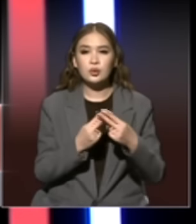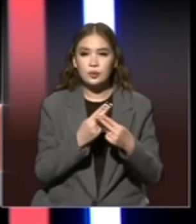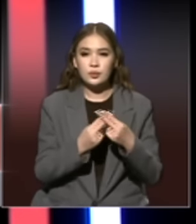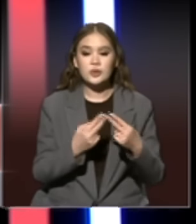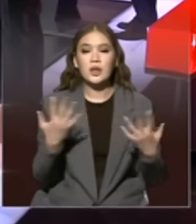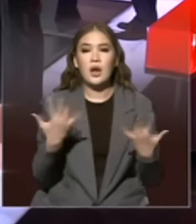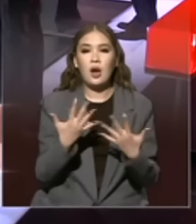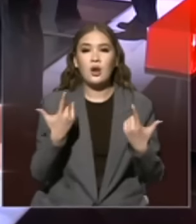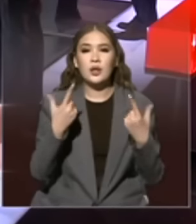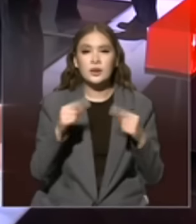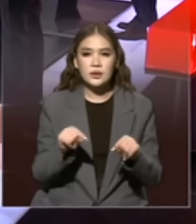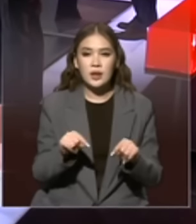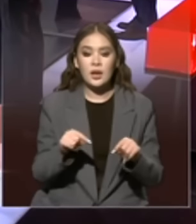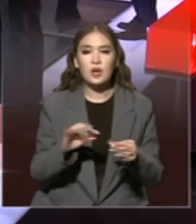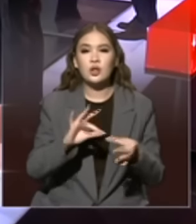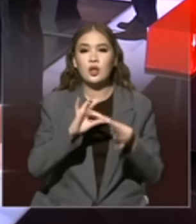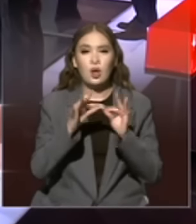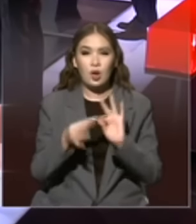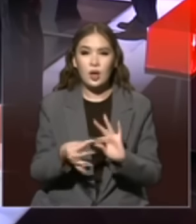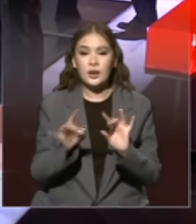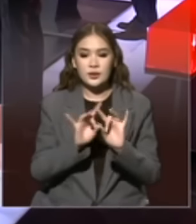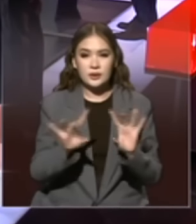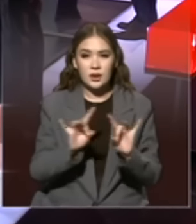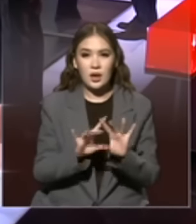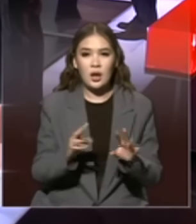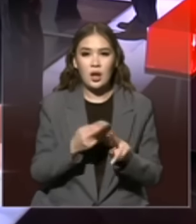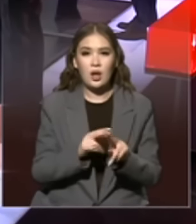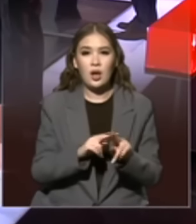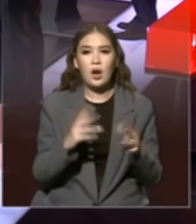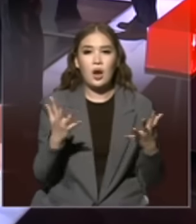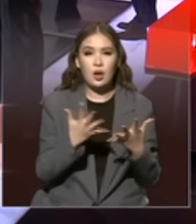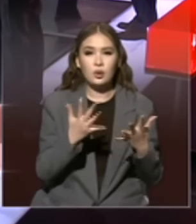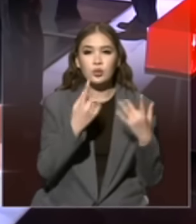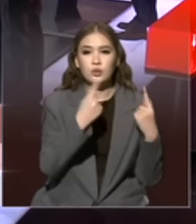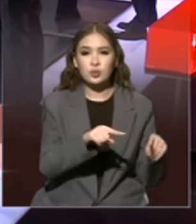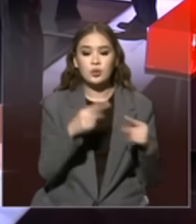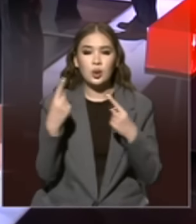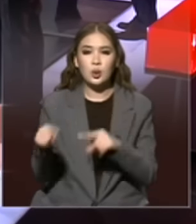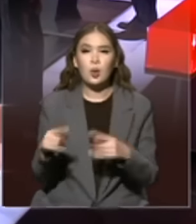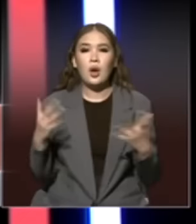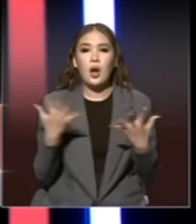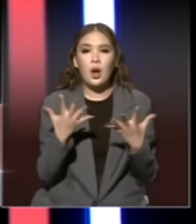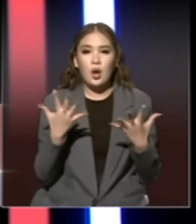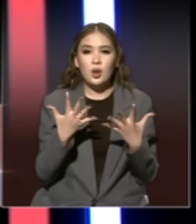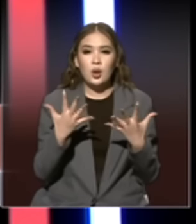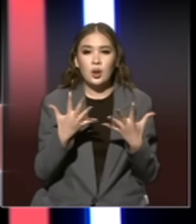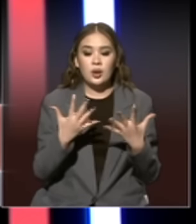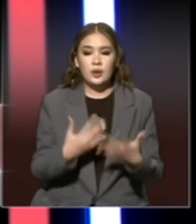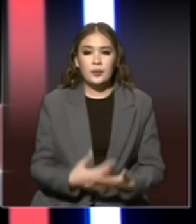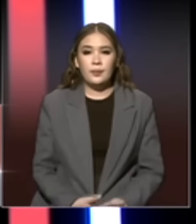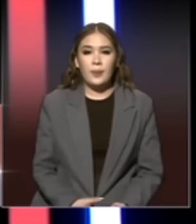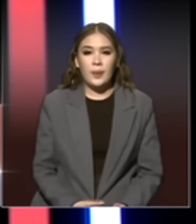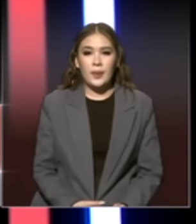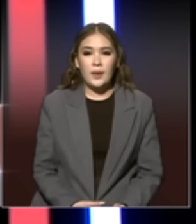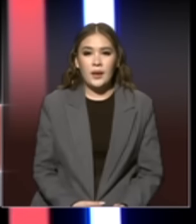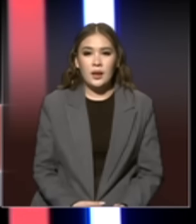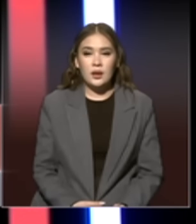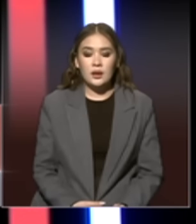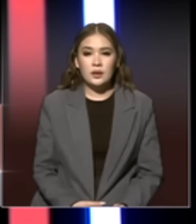қандай режимдер бар, осыны бір тарқат түсіндіріп беріңіздерші. Бірінің кейінгісінен несімен айырмашылықтары бар, нендей?